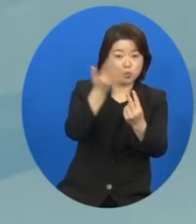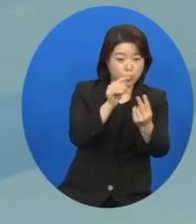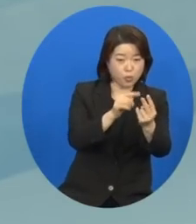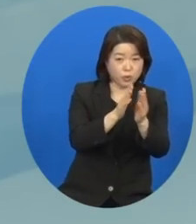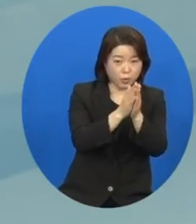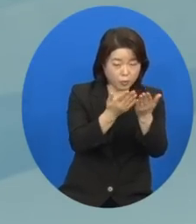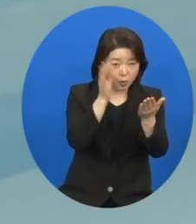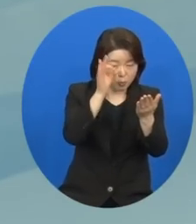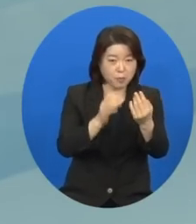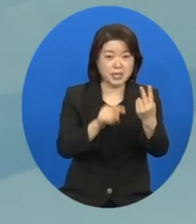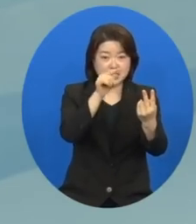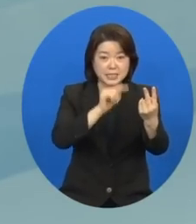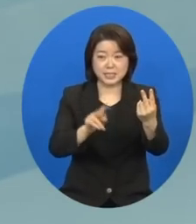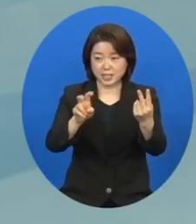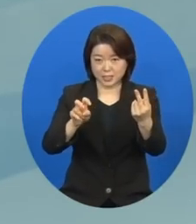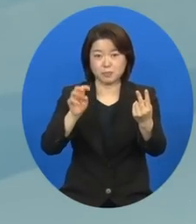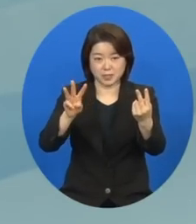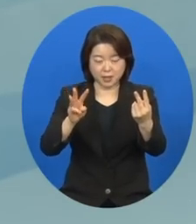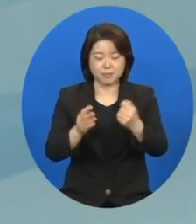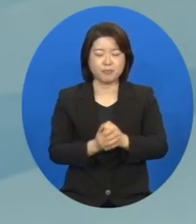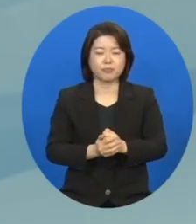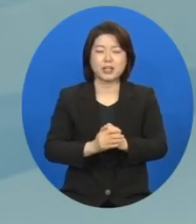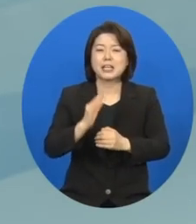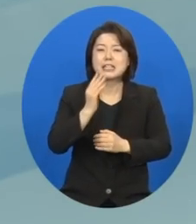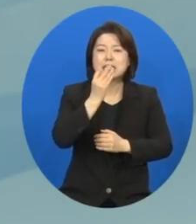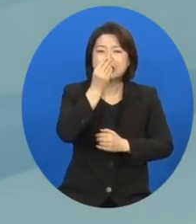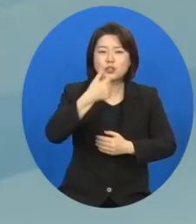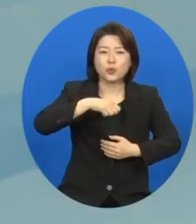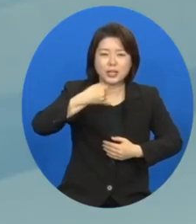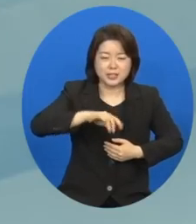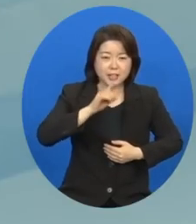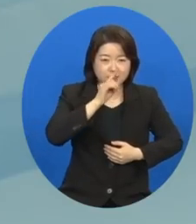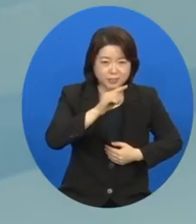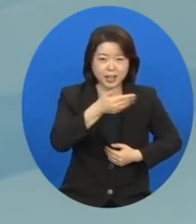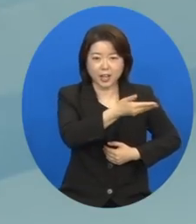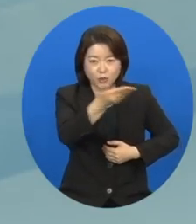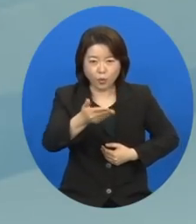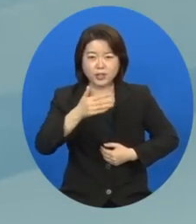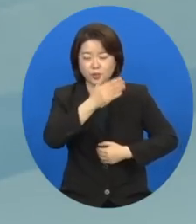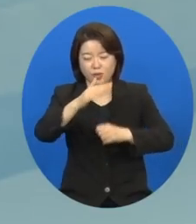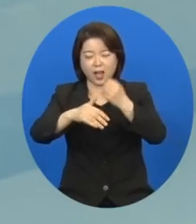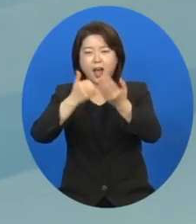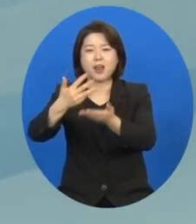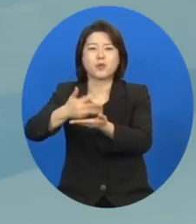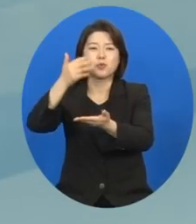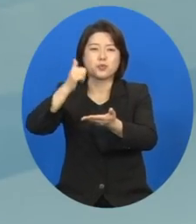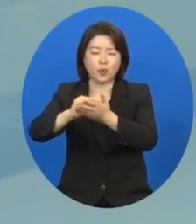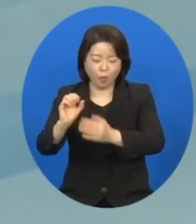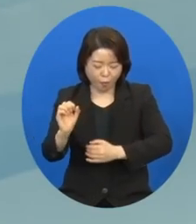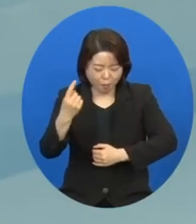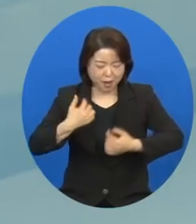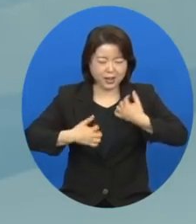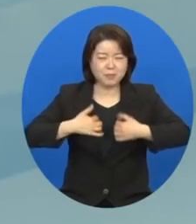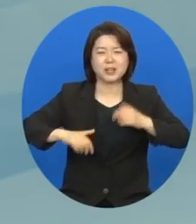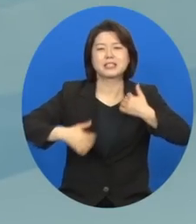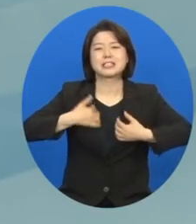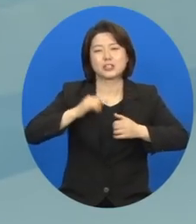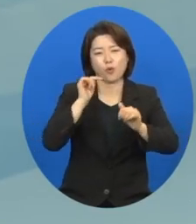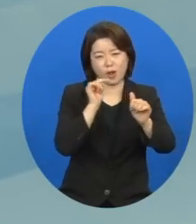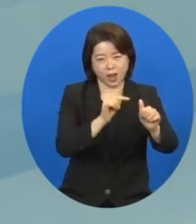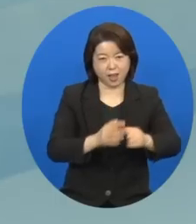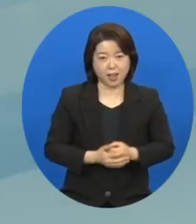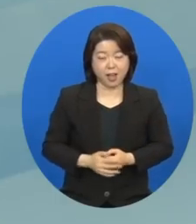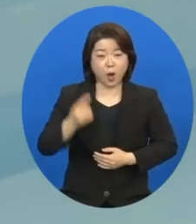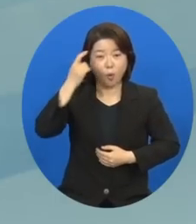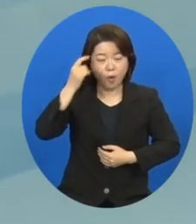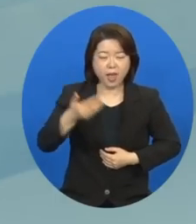2장 23절입니다 시온의 자녀들아 너희는 너희 하나님 여호와로 말미암아 기뻐하며 즐거워할지어다. 왜 그럴까요? 그가